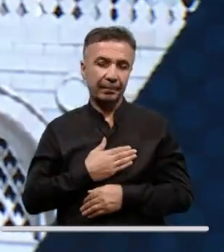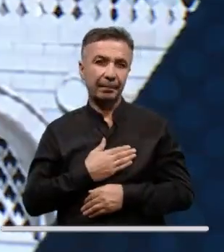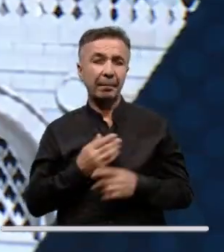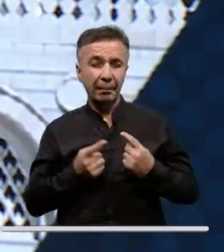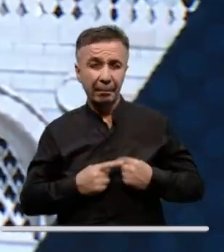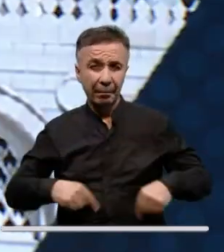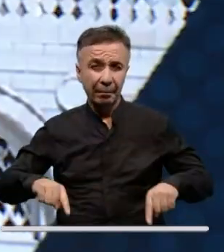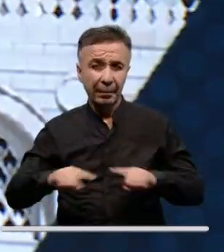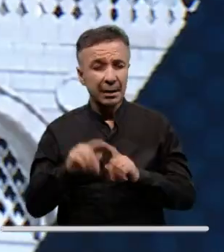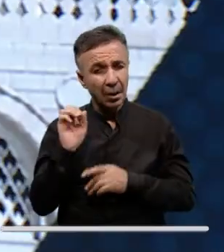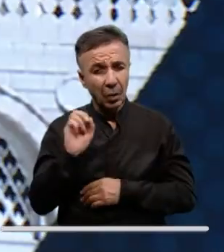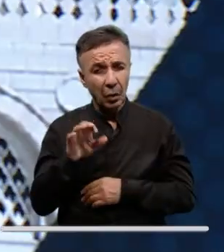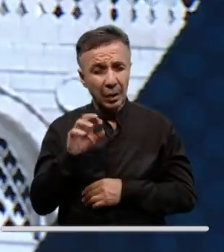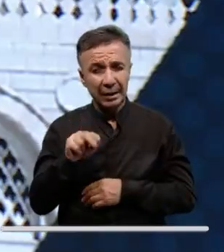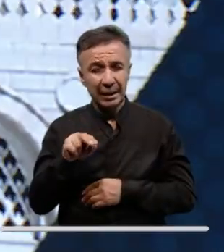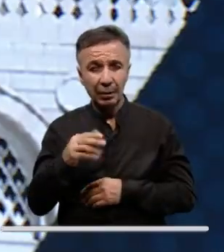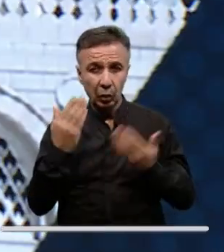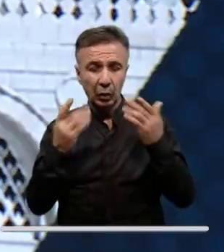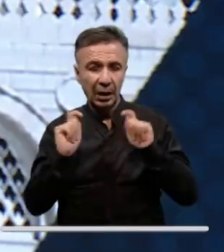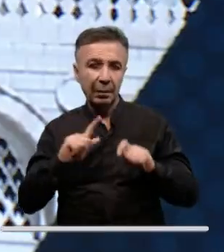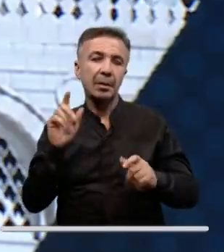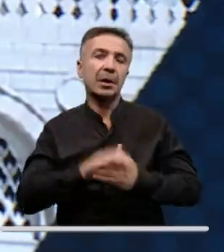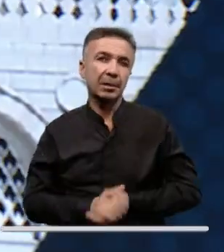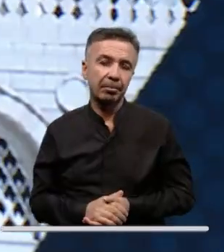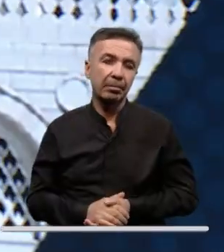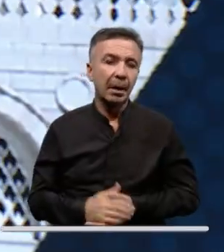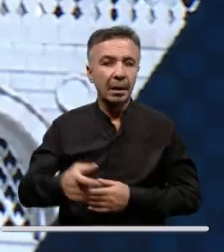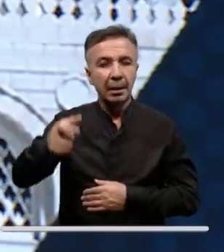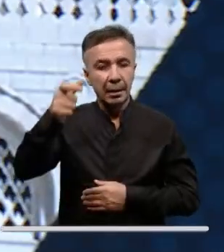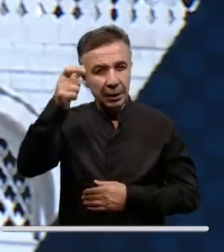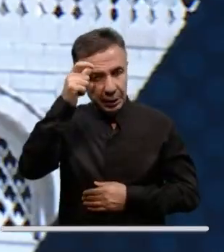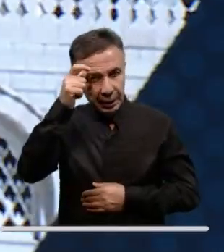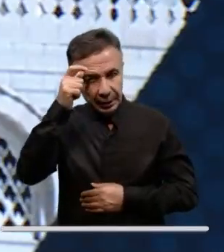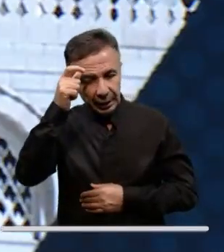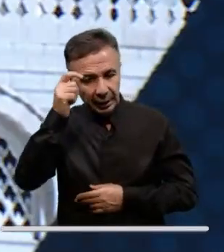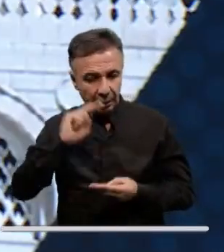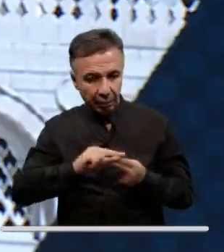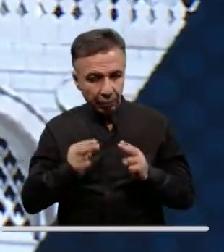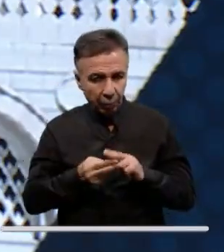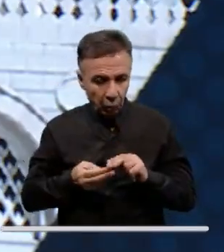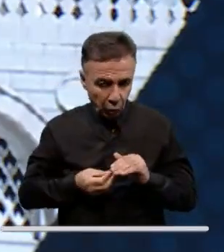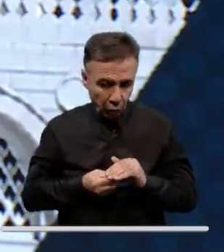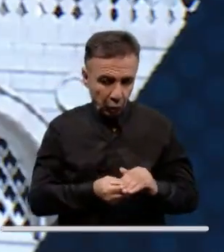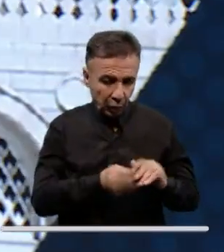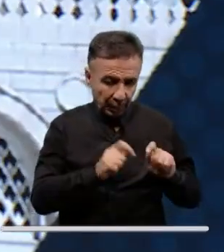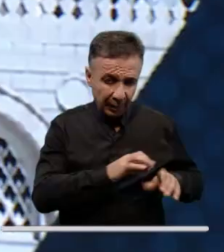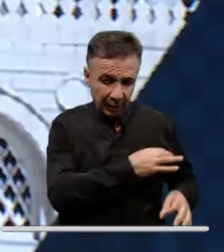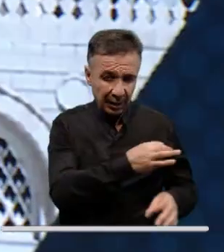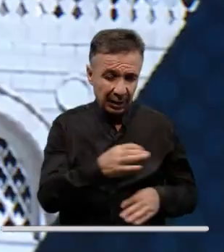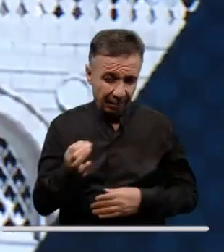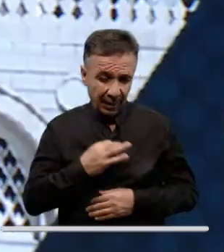bize öğrettiği gibi dua edelim efendim şeytandan büyücülerden vesves